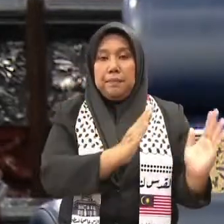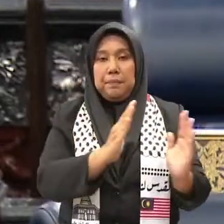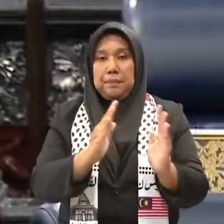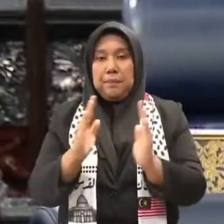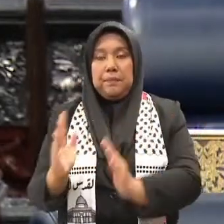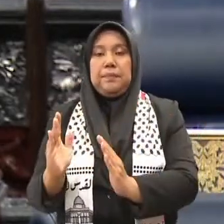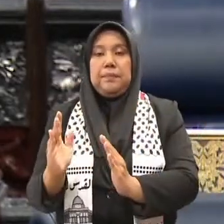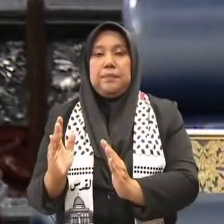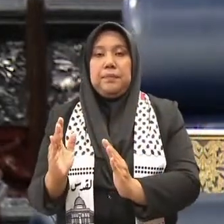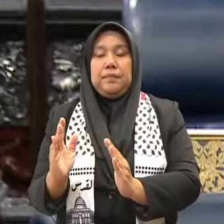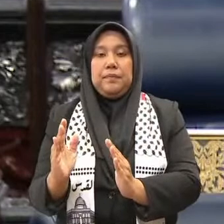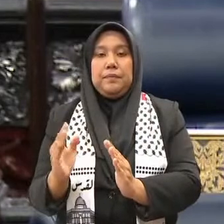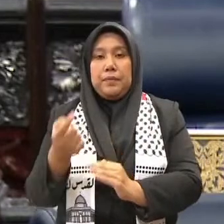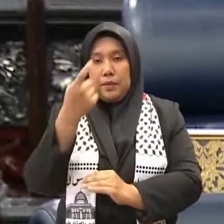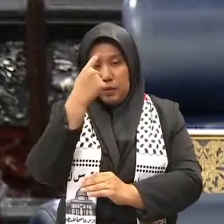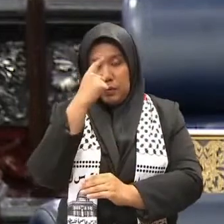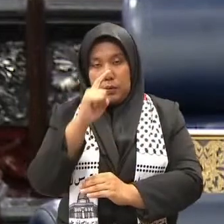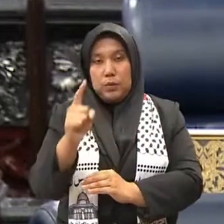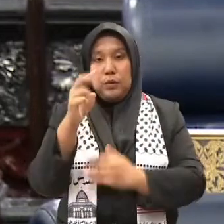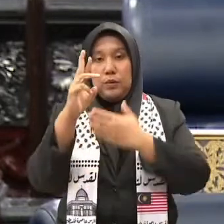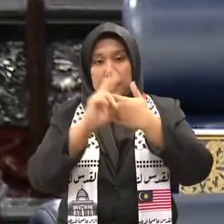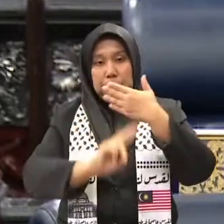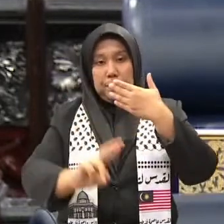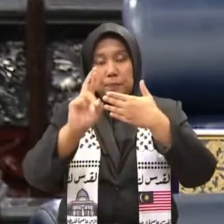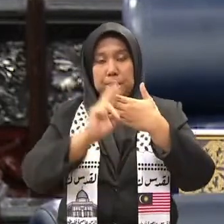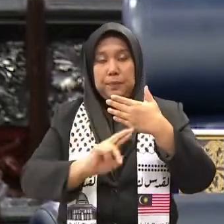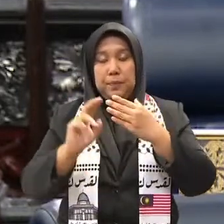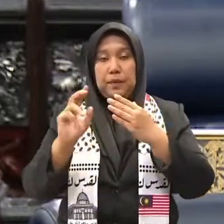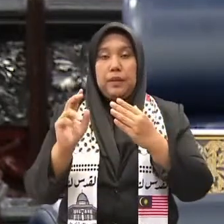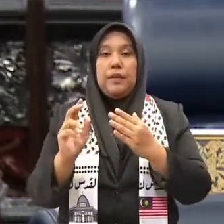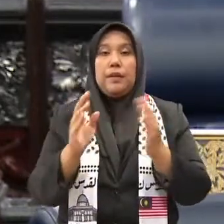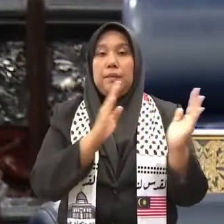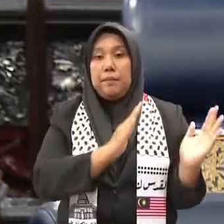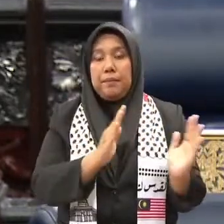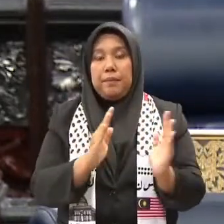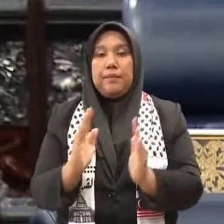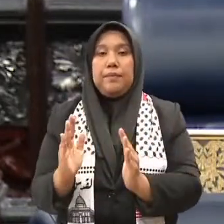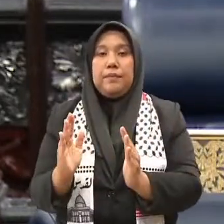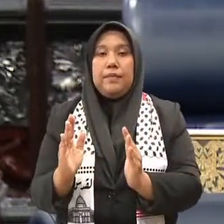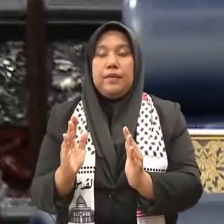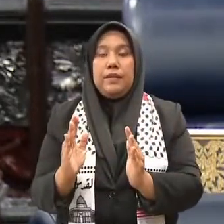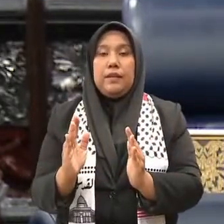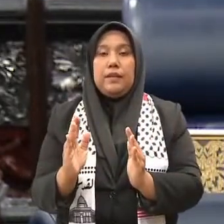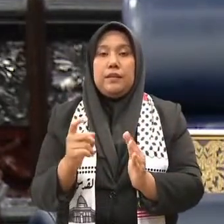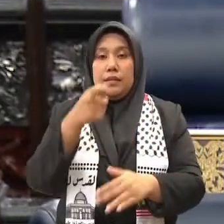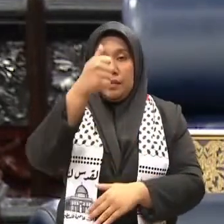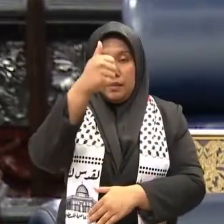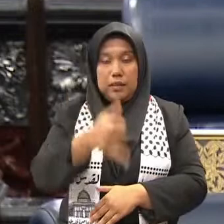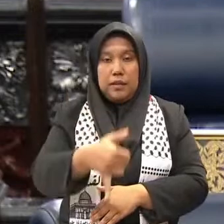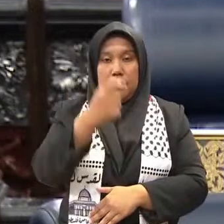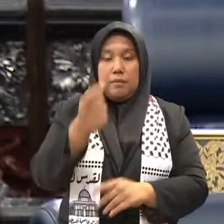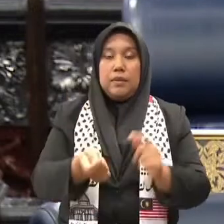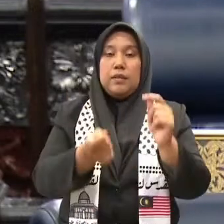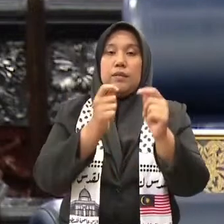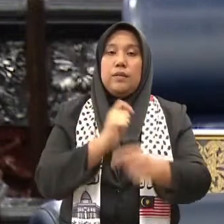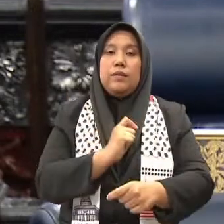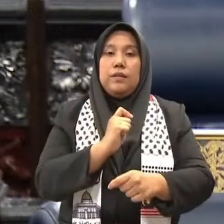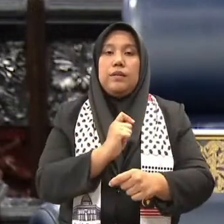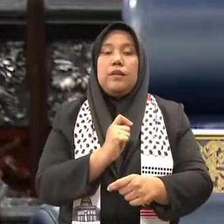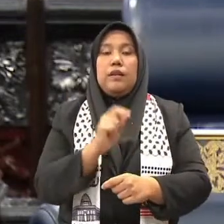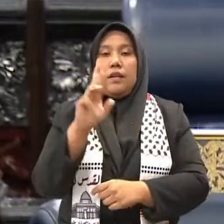dengan izin bagi menangani risiko daripada pergerakan mendadak nilai pertukaran Ringgit berbanding dolar